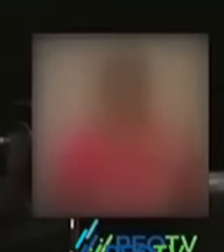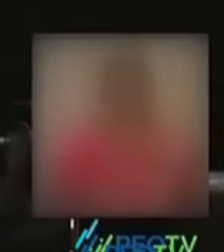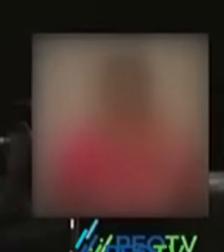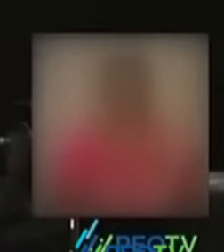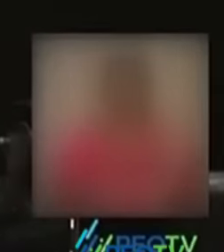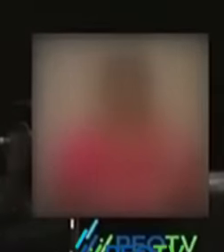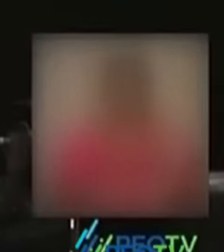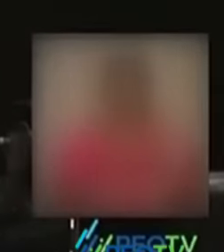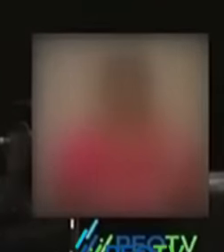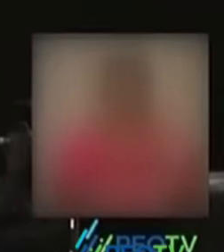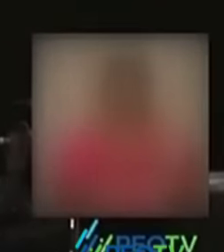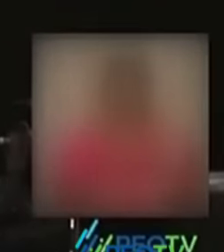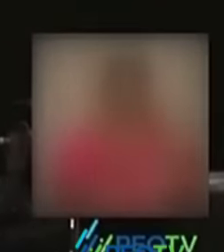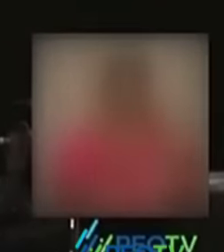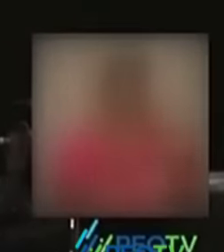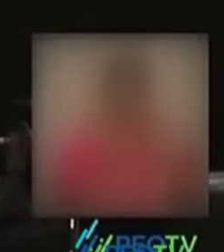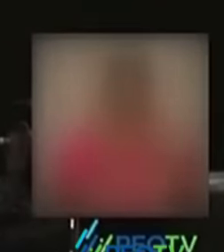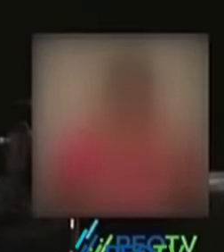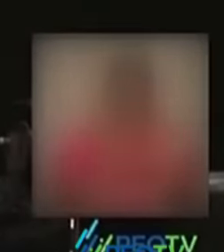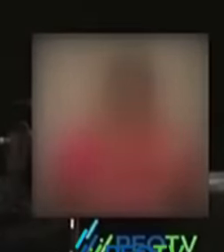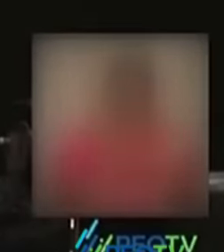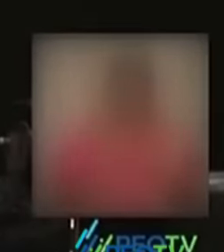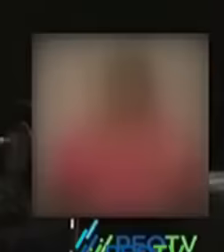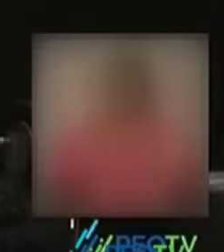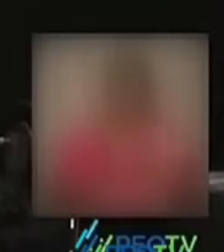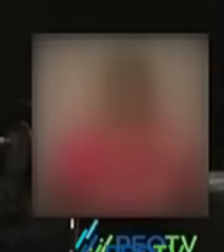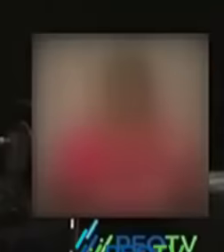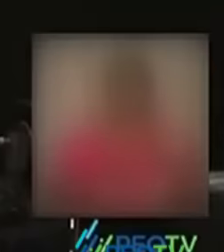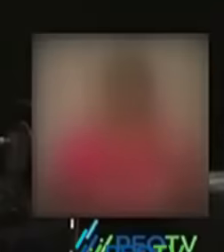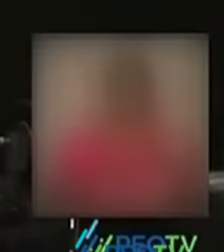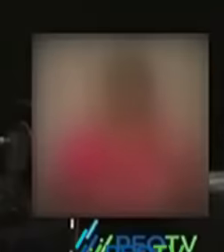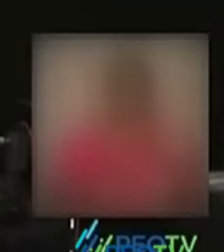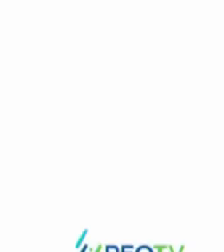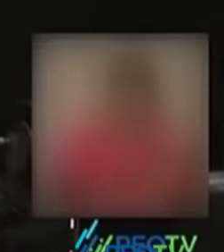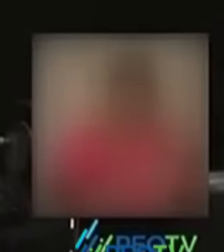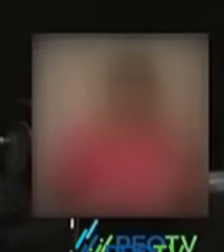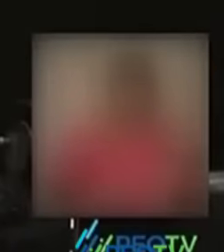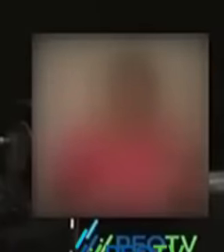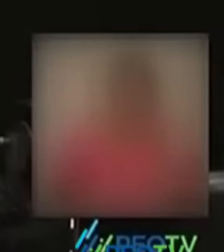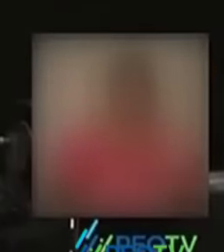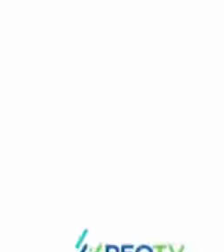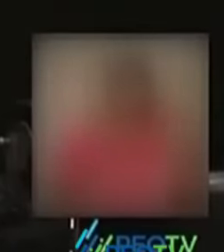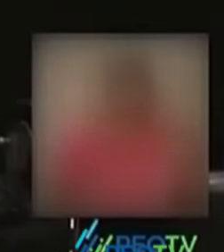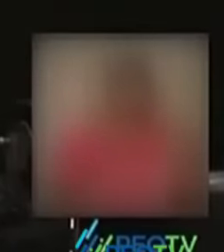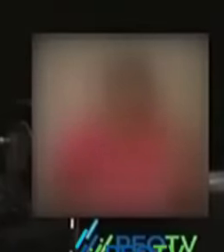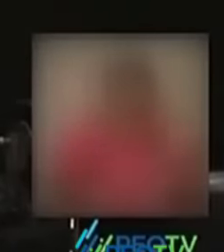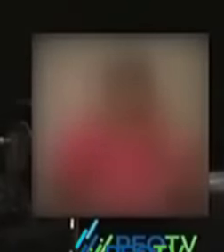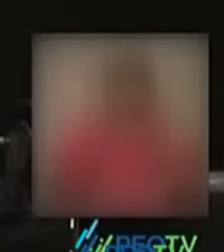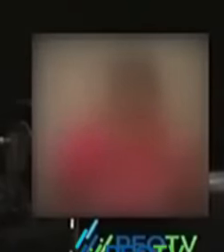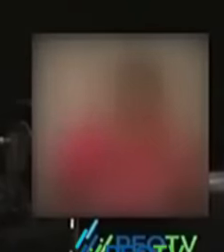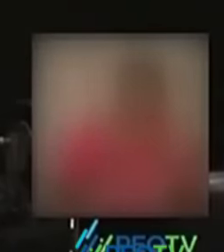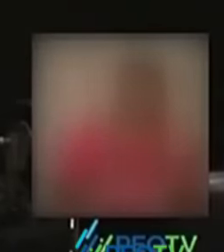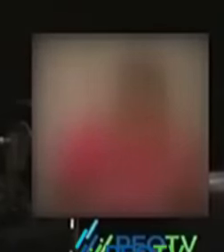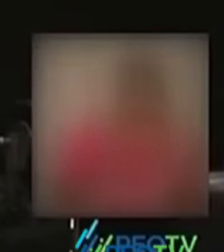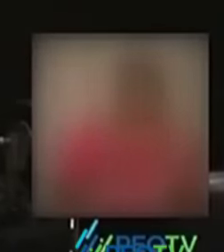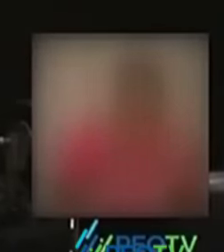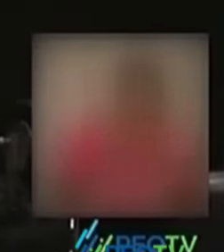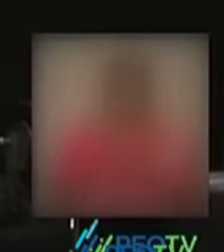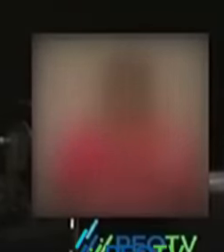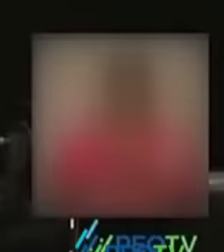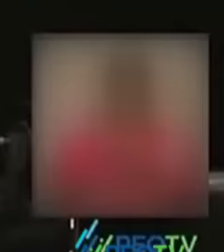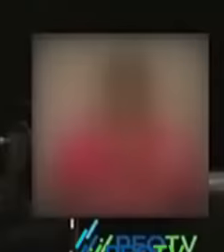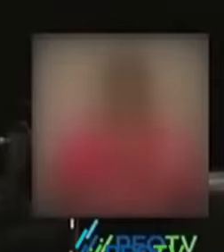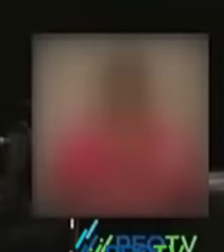කියලා. ඒකෙන් තේරෙනවා මේ රටේ පාලකයන් මේ රටේ ගැහැණුන් ගැන හිතන දේත් දකින දේත් ගැහැණුන්ට දෙන